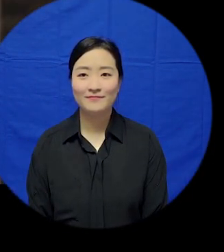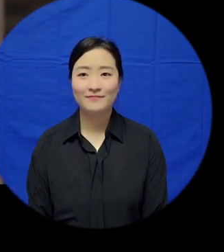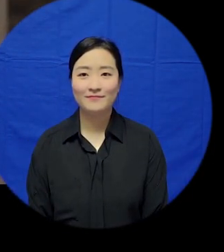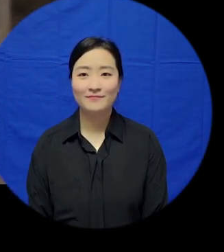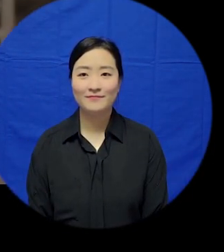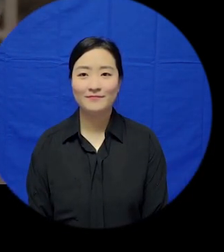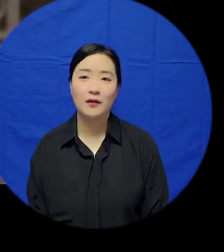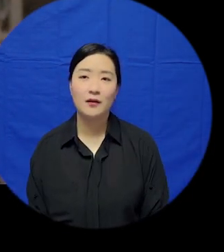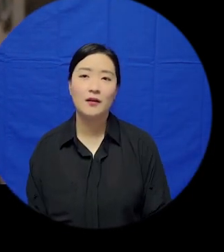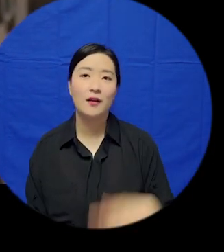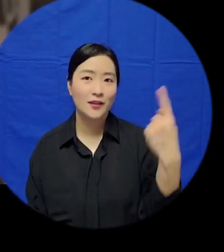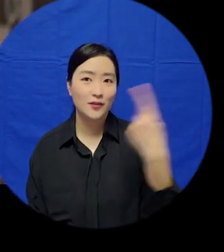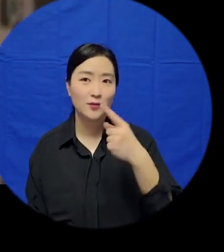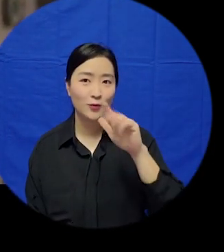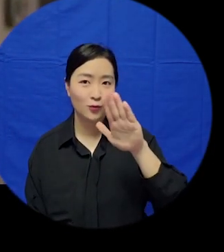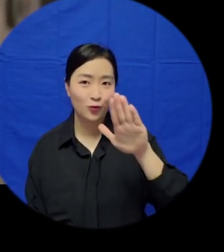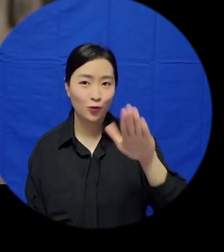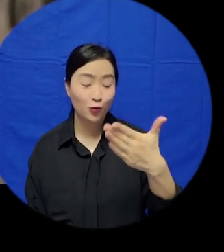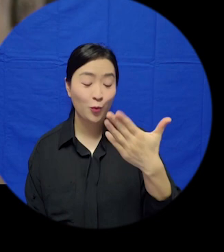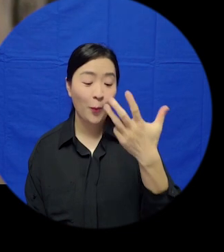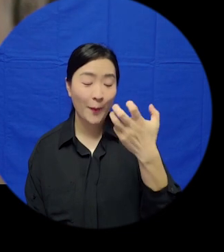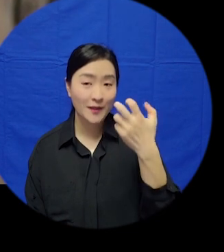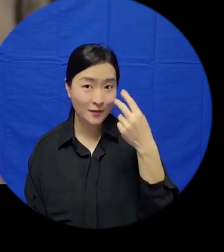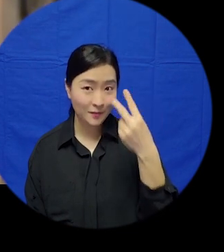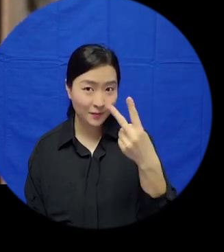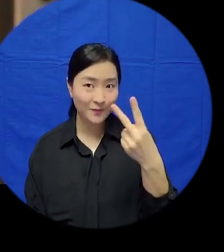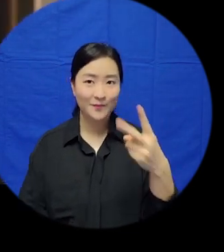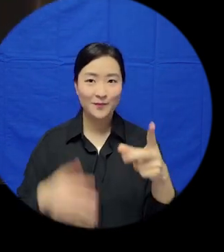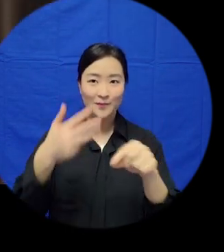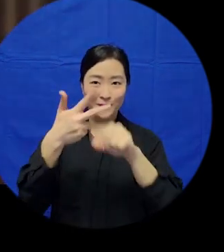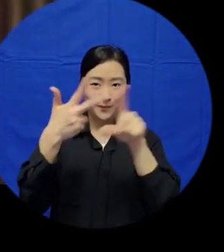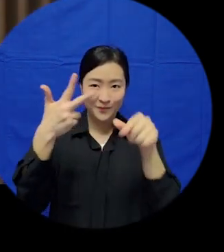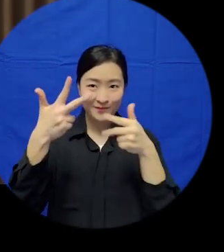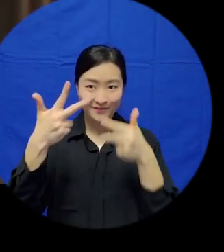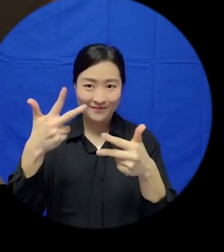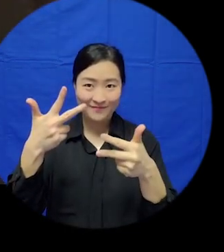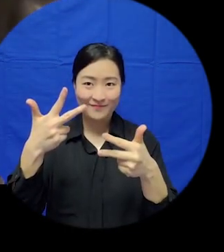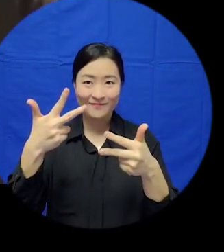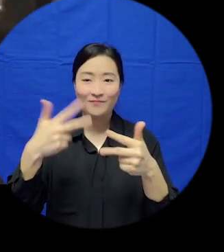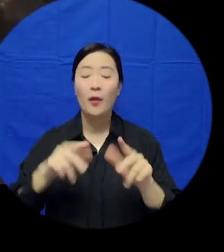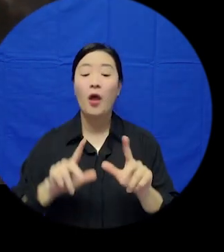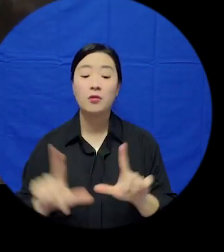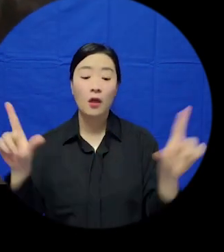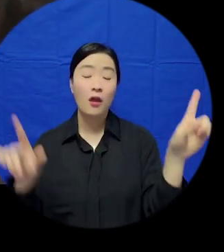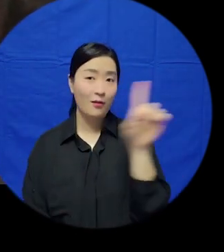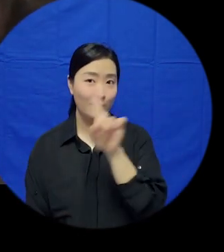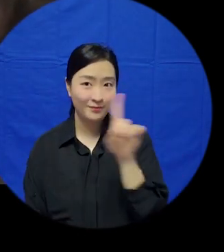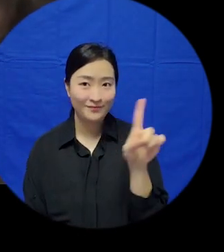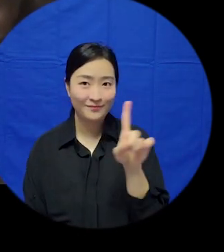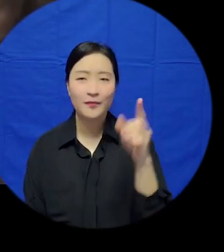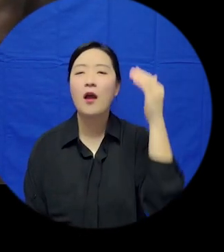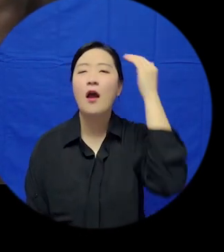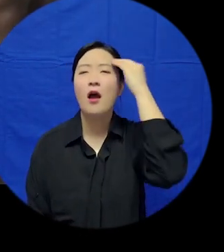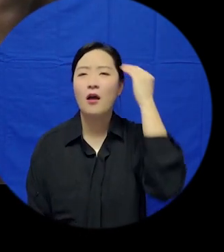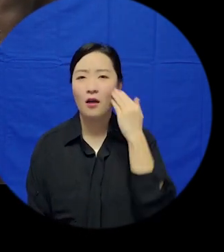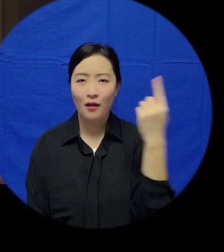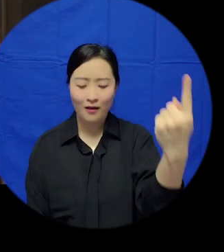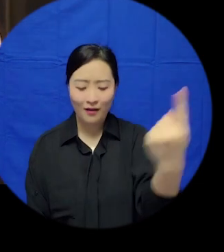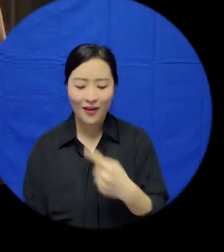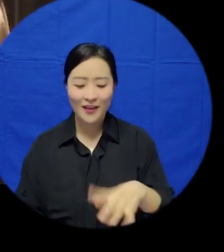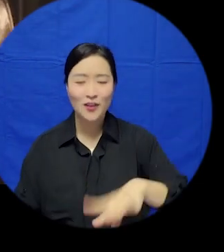1982년 7월 7일 신한은행이 첫 발을 내지린 그날은